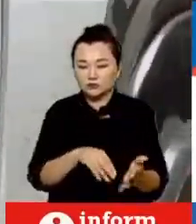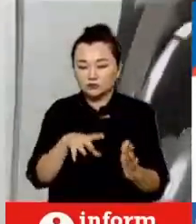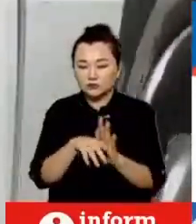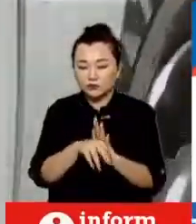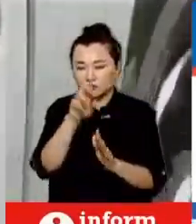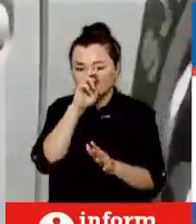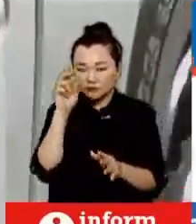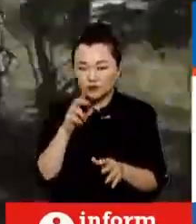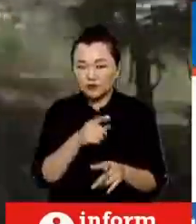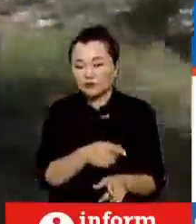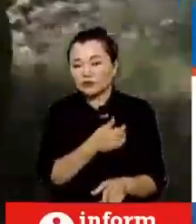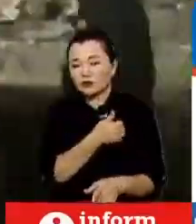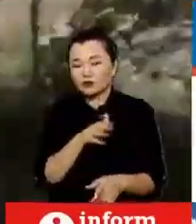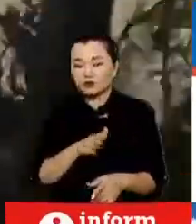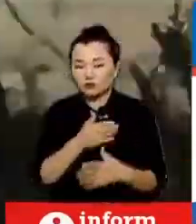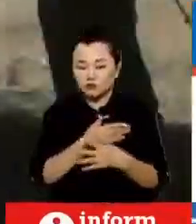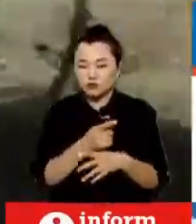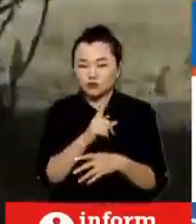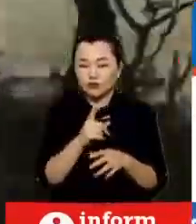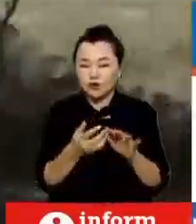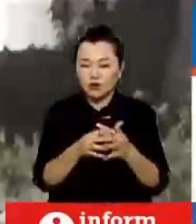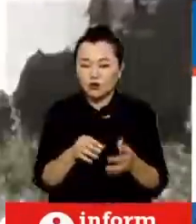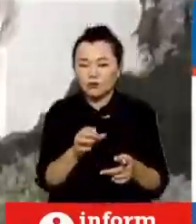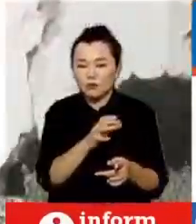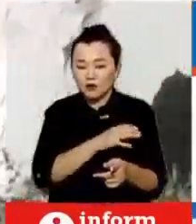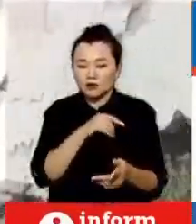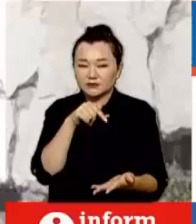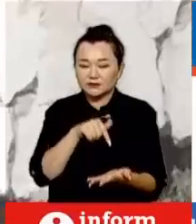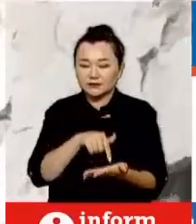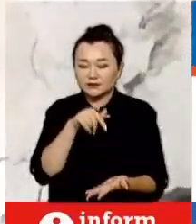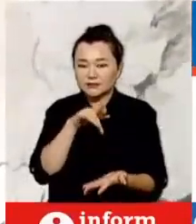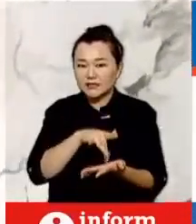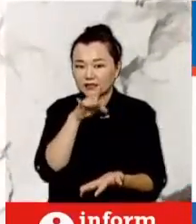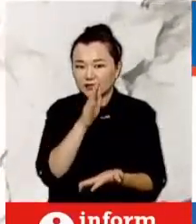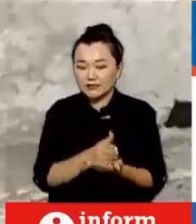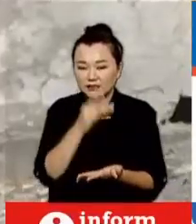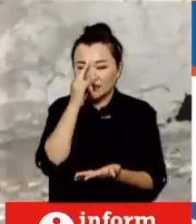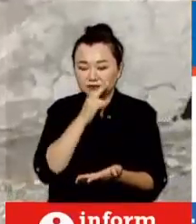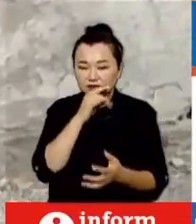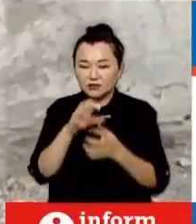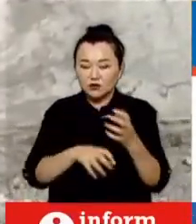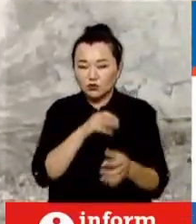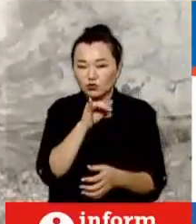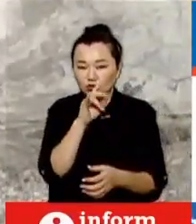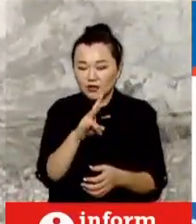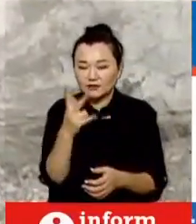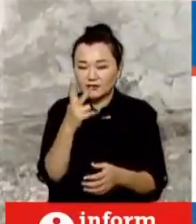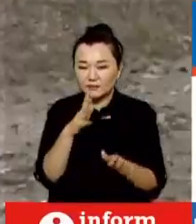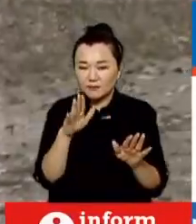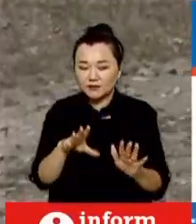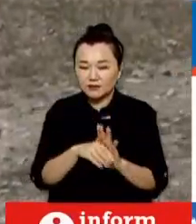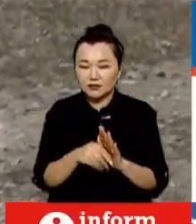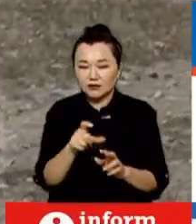де бүйрегі бұрмайтын сыңайлы. Бірақ бұл ауыл қазба байлықтың дәл үстінде орналасқан. Қазақстан әлемде уран қорынан үштікке енсе,